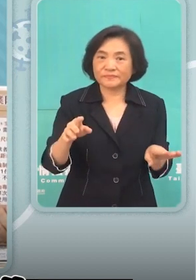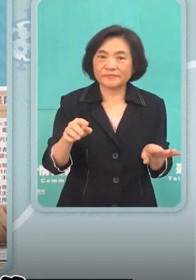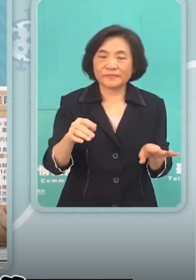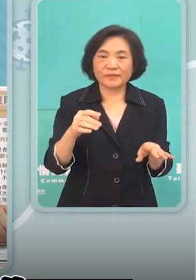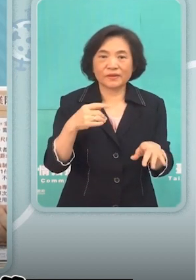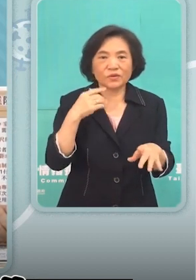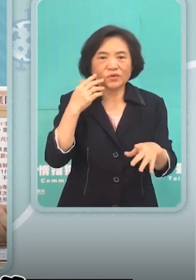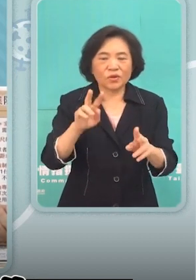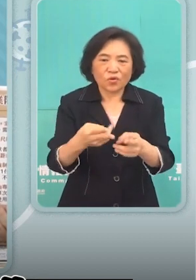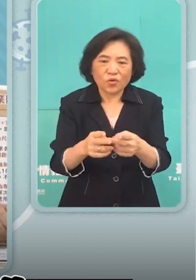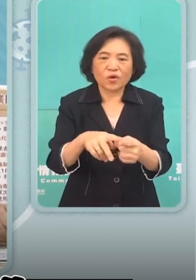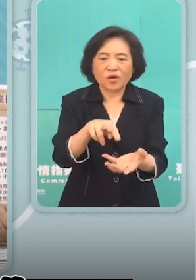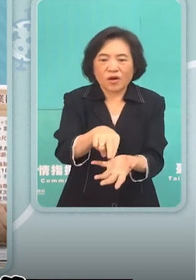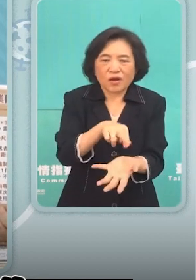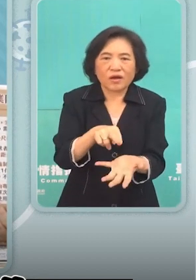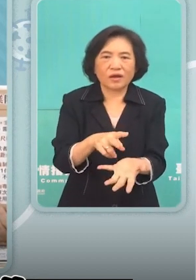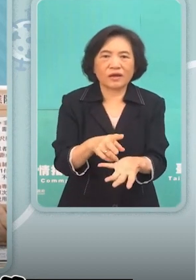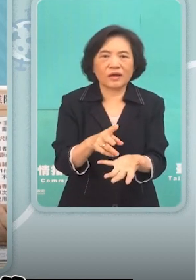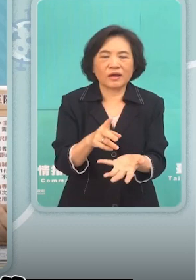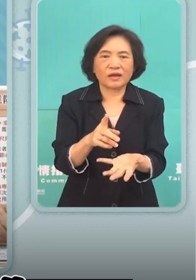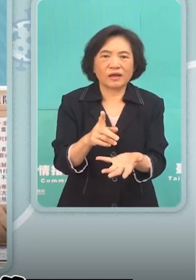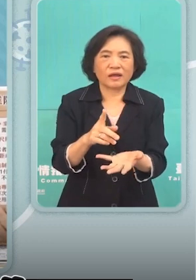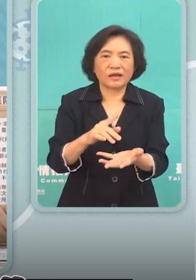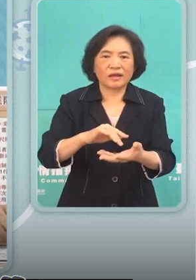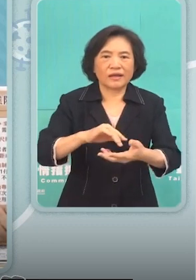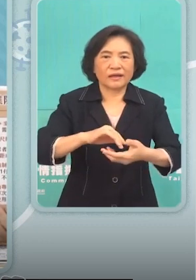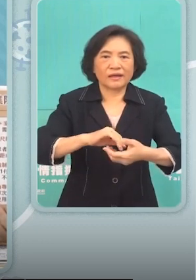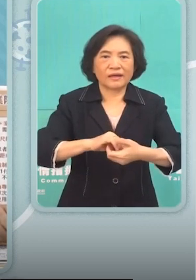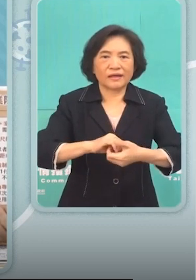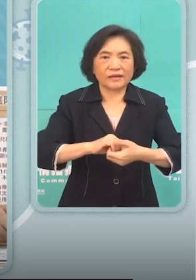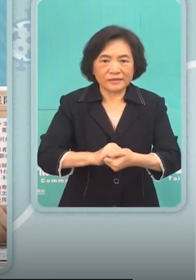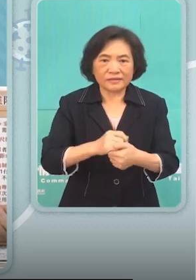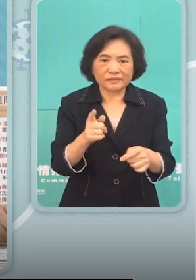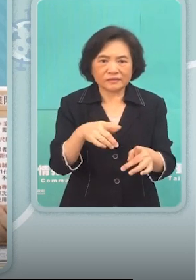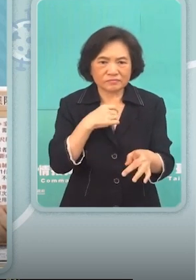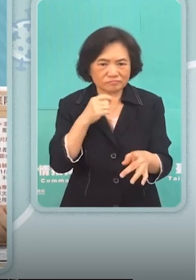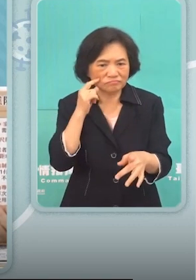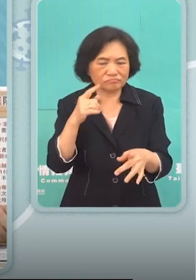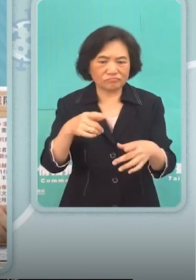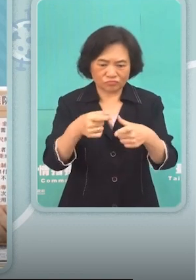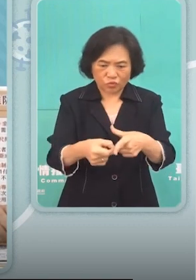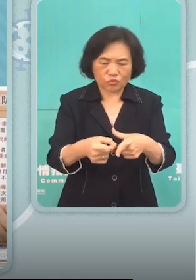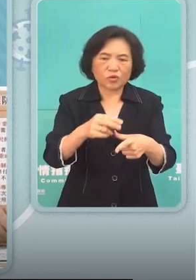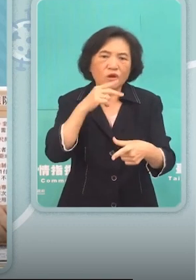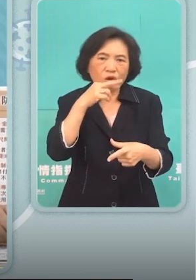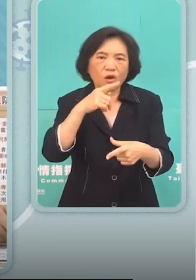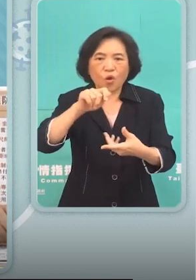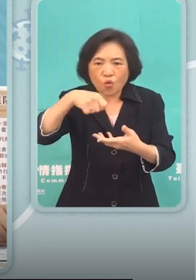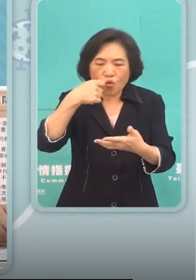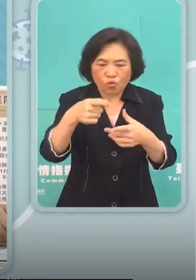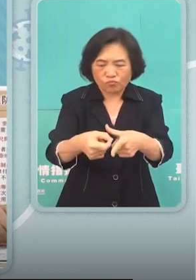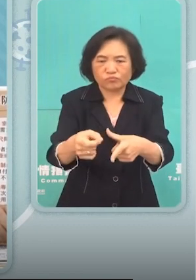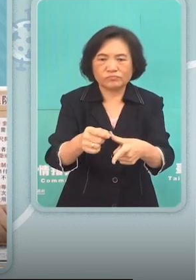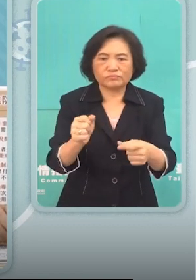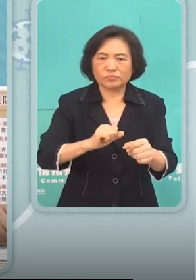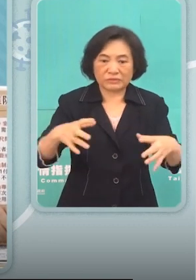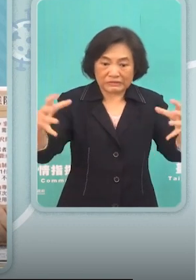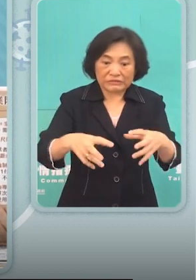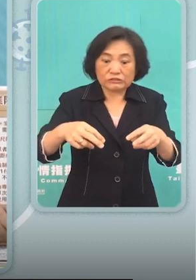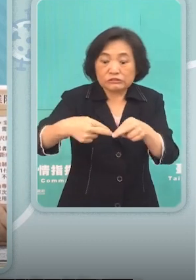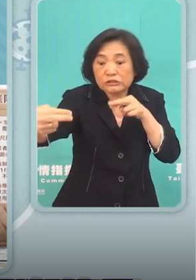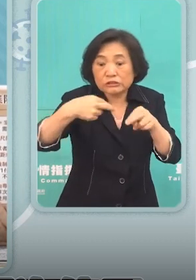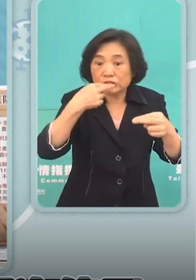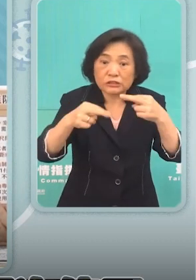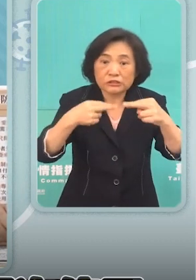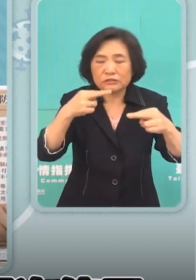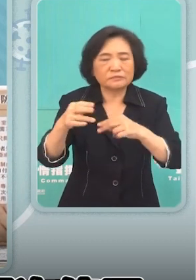的烧烤现在就没有强制用专人操作，不过还是要公筷母匙的，不可以